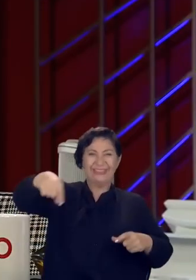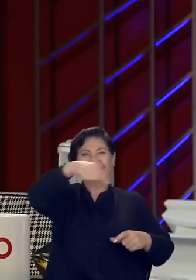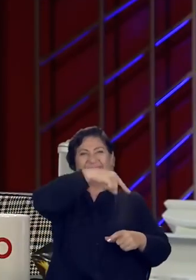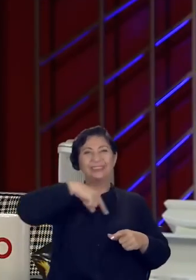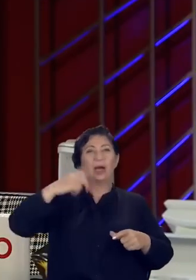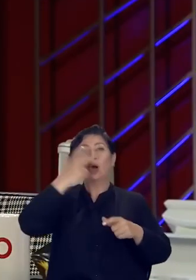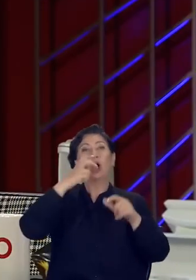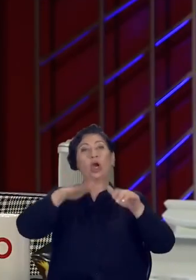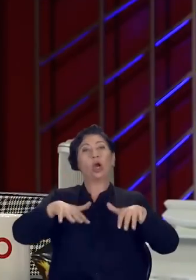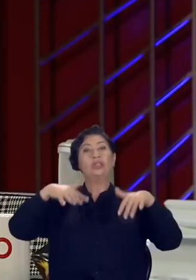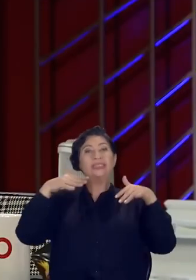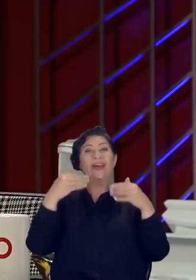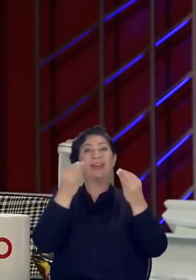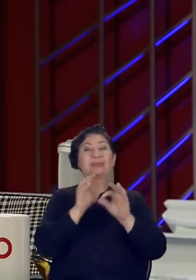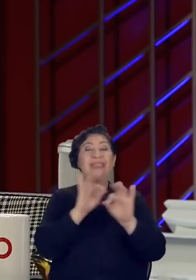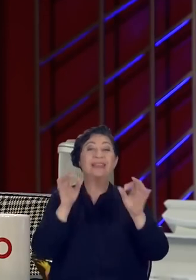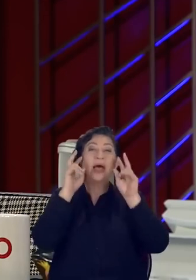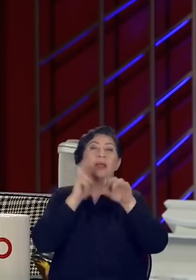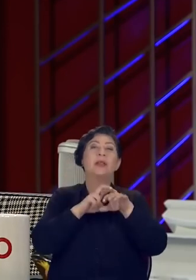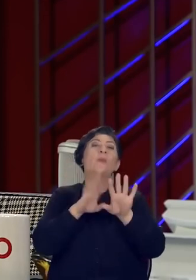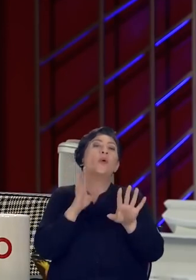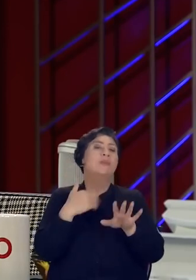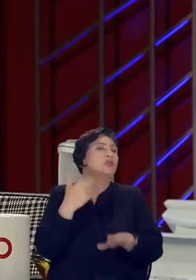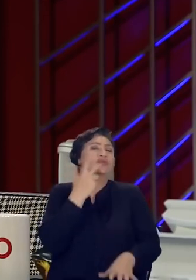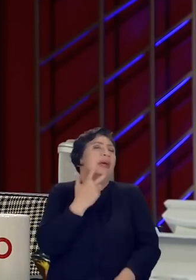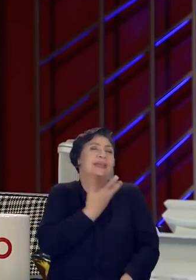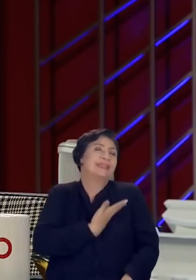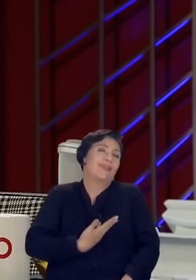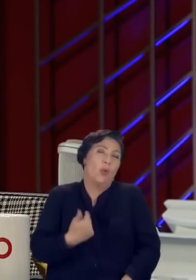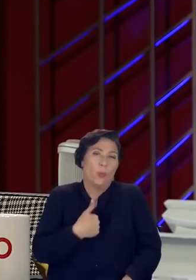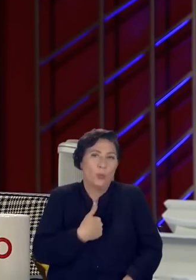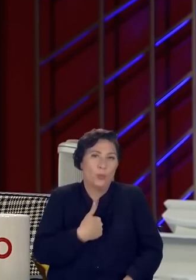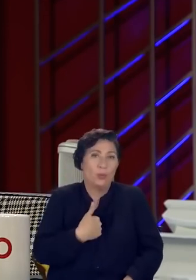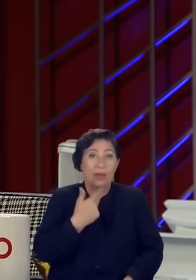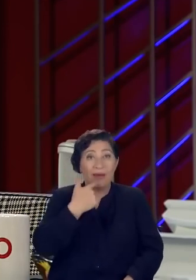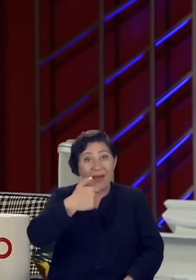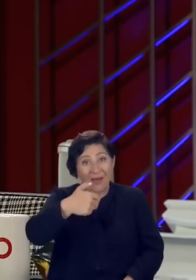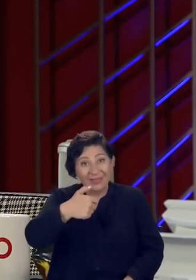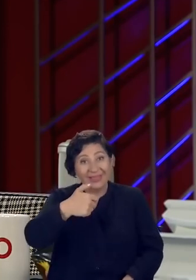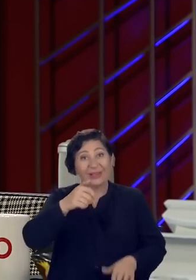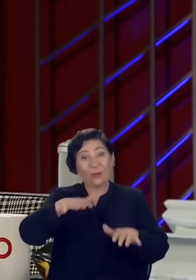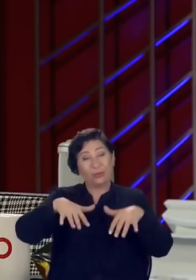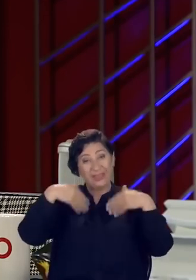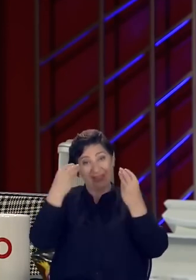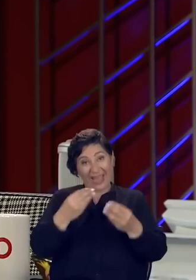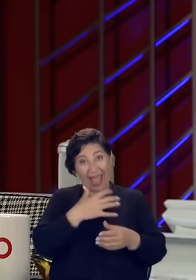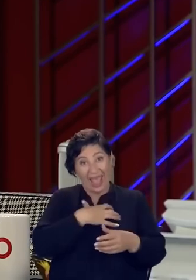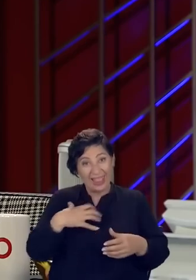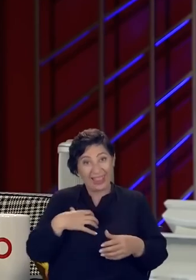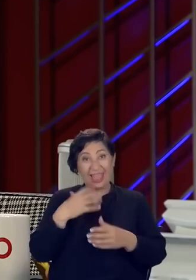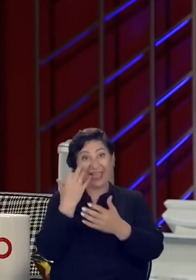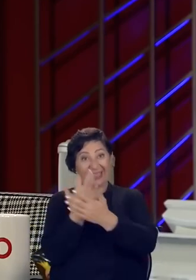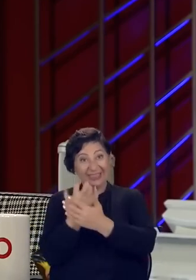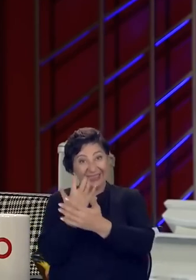konser verdiğimi çok net hatırlamıyorum. Evet. Ama seviyorum yani, şarkı söylemeyi hep seviyordum. 6 yaşında konser verdiniz, anneniz bunu